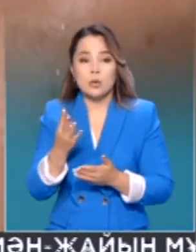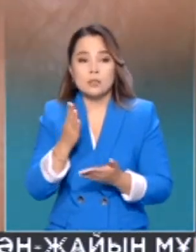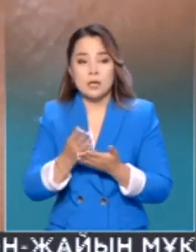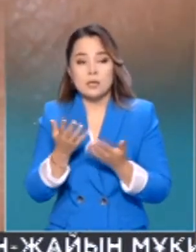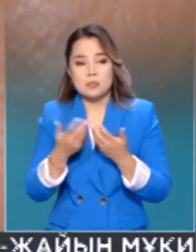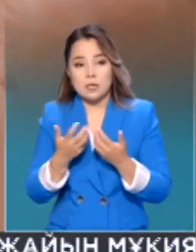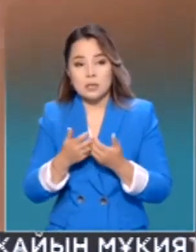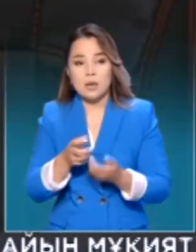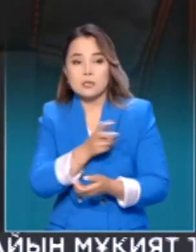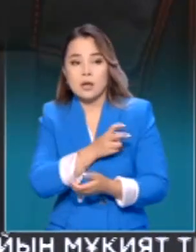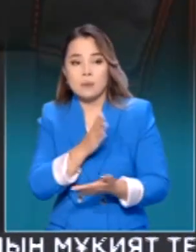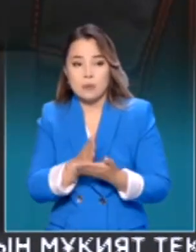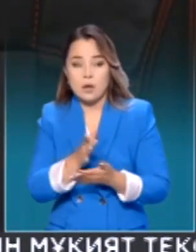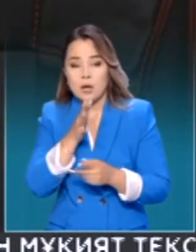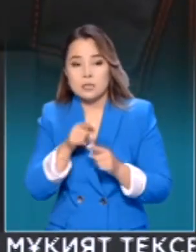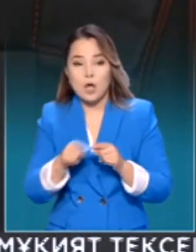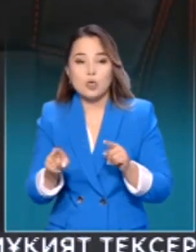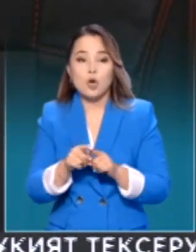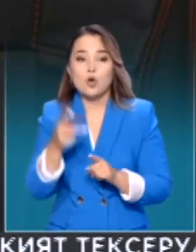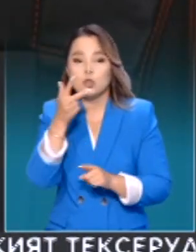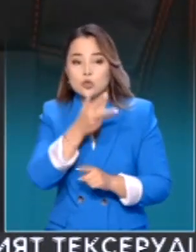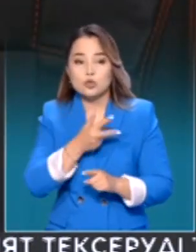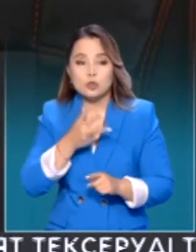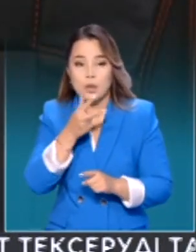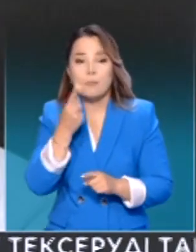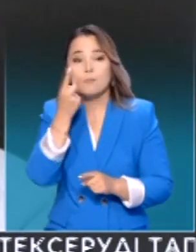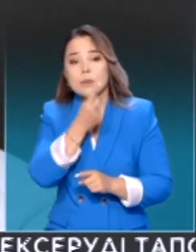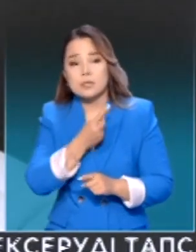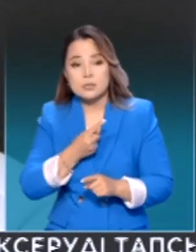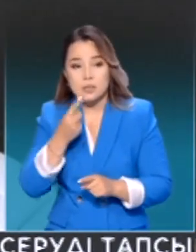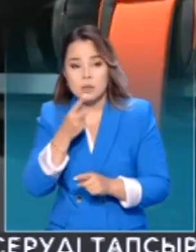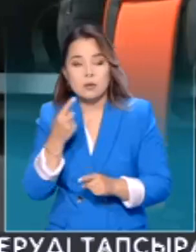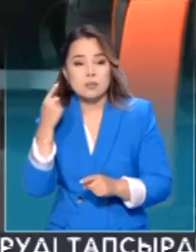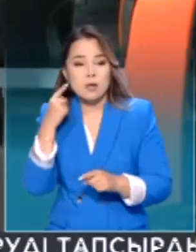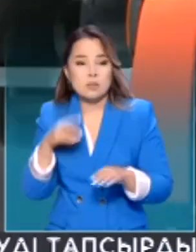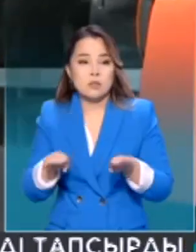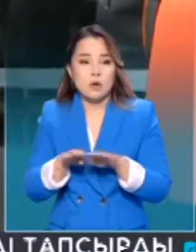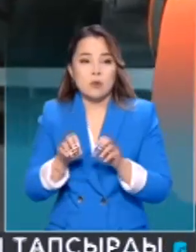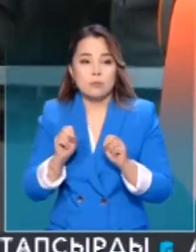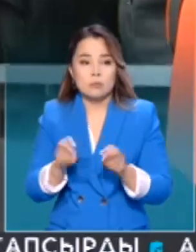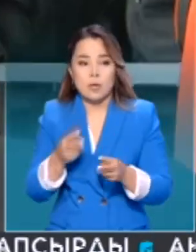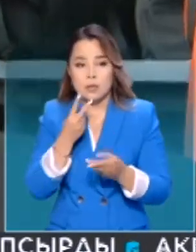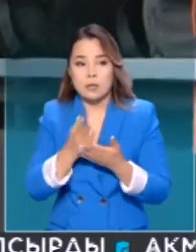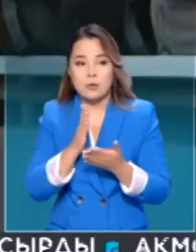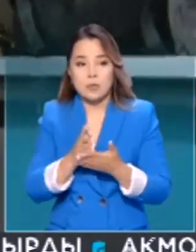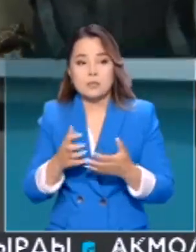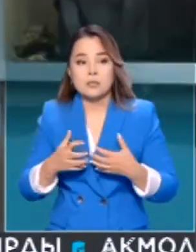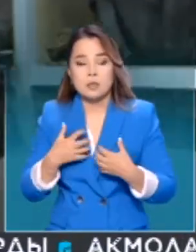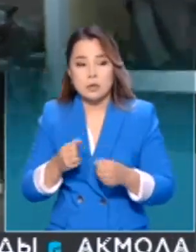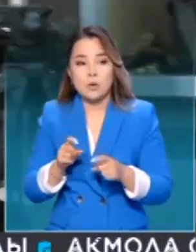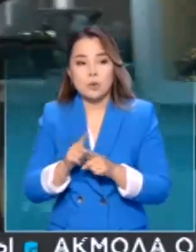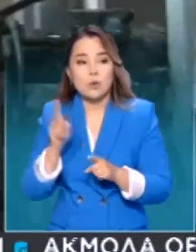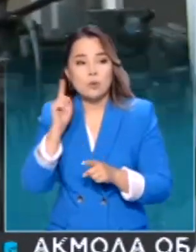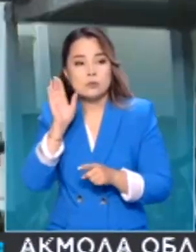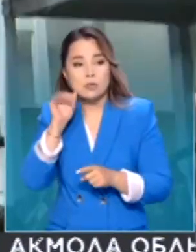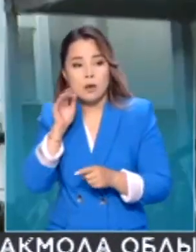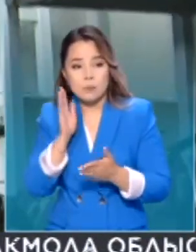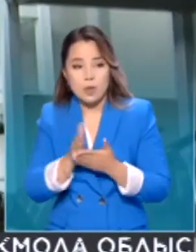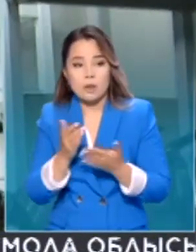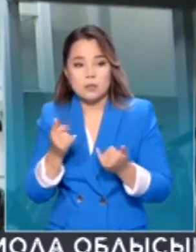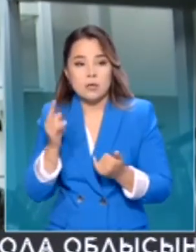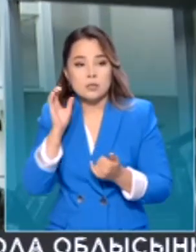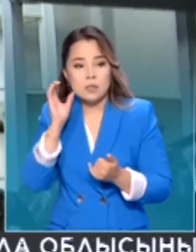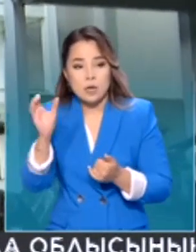бар. Мысалы, уақыт өте келе 3 жылдан кейін, мысалы 1 жылдан кейін тесікте жабылып қалады. Уақыт өте келе Аделияның сау құлағы да нашарлап барады. Қазір